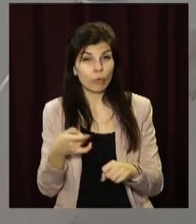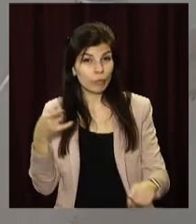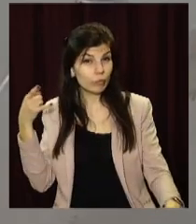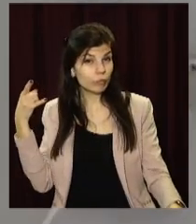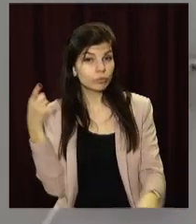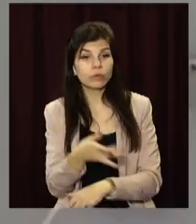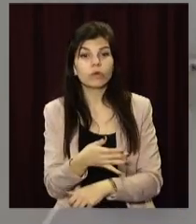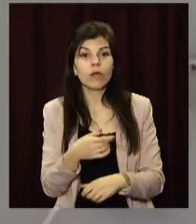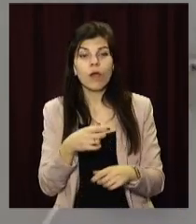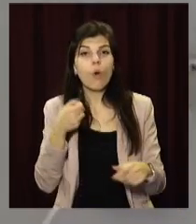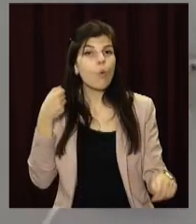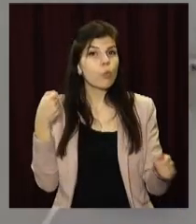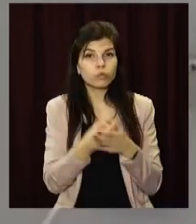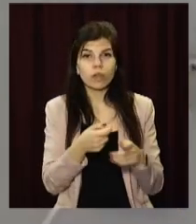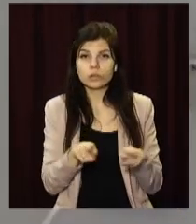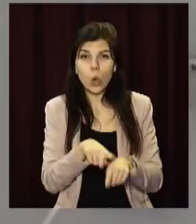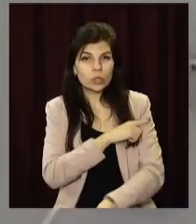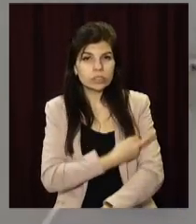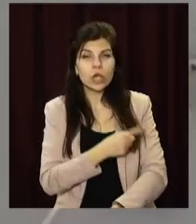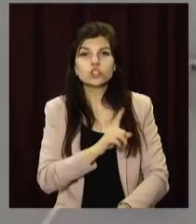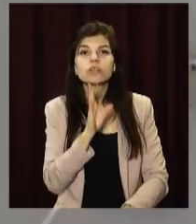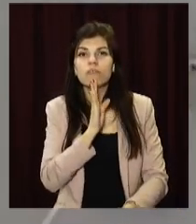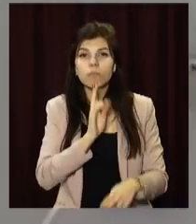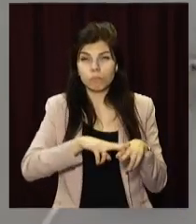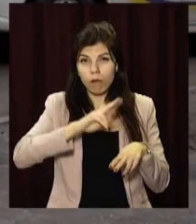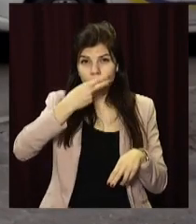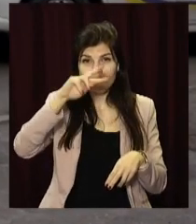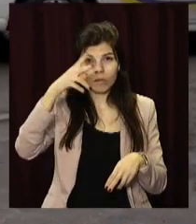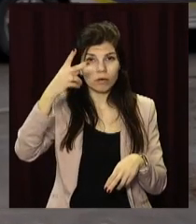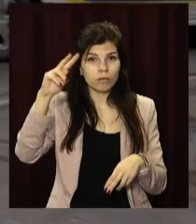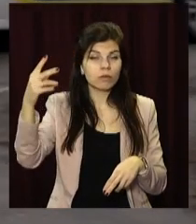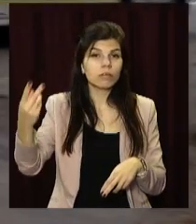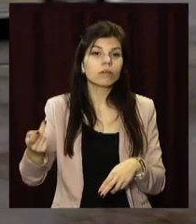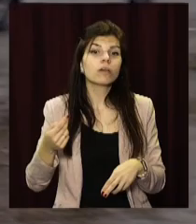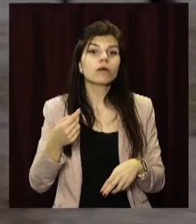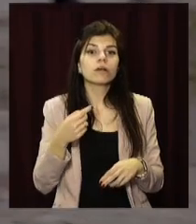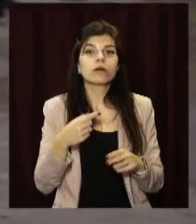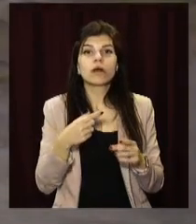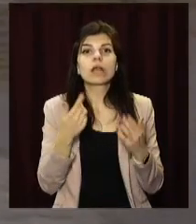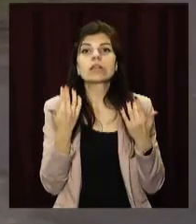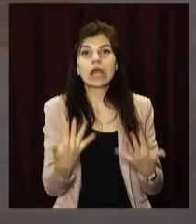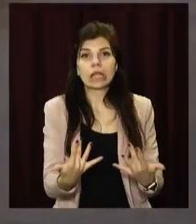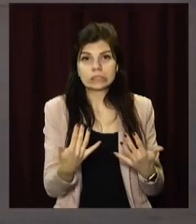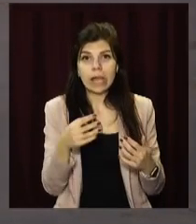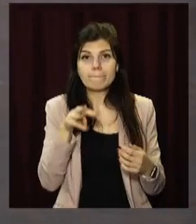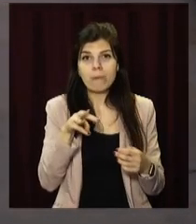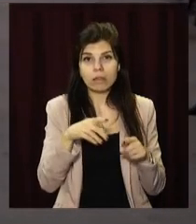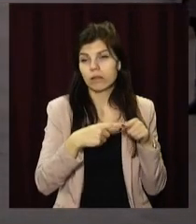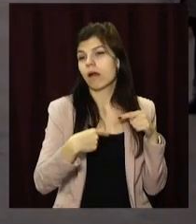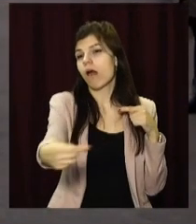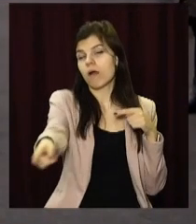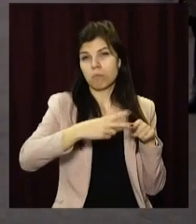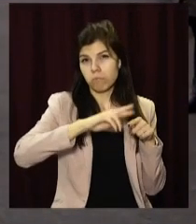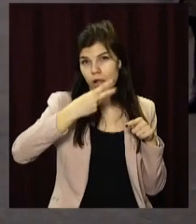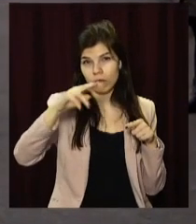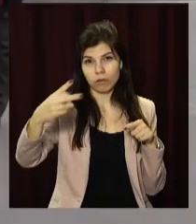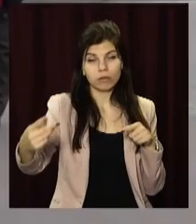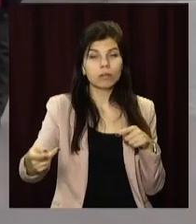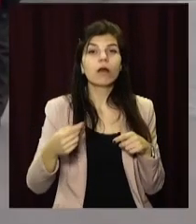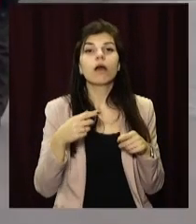швидкості. Удар був такої сили, що потерпілу підкинуло в повітрі, вона пролетіла за кілька десятків метрів. На місце